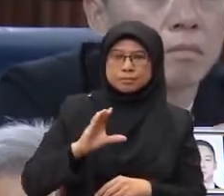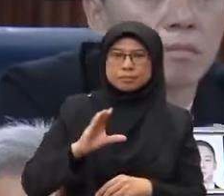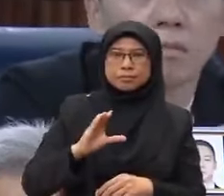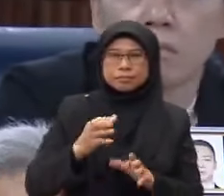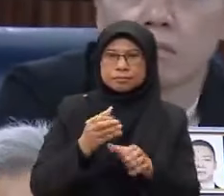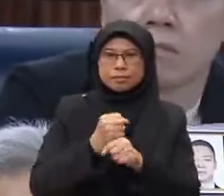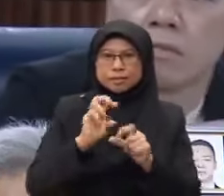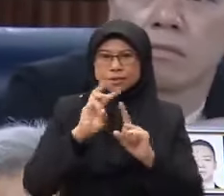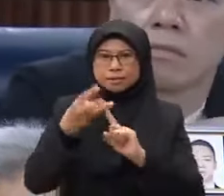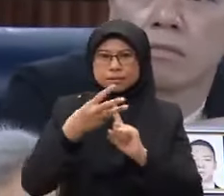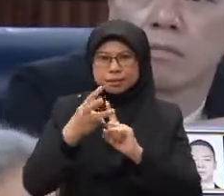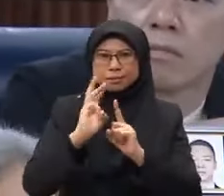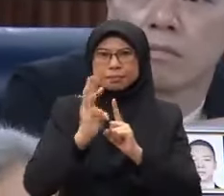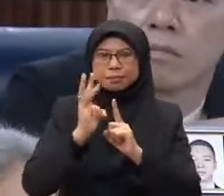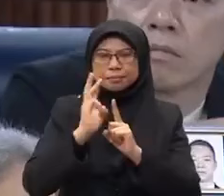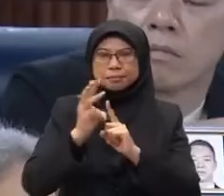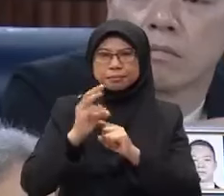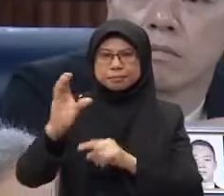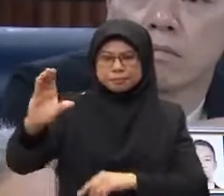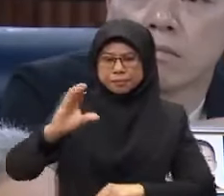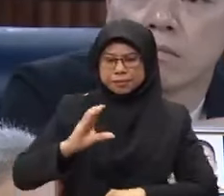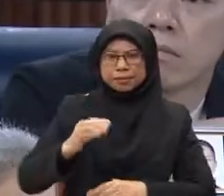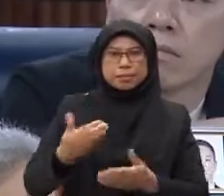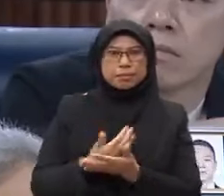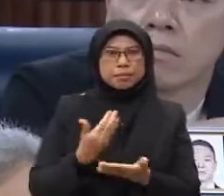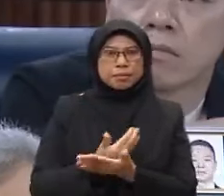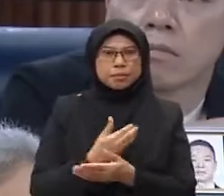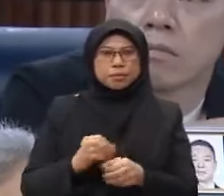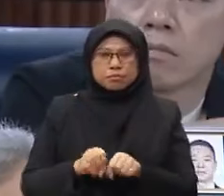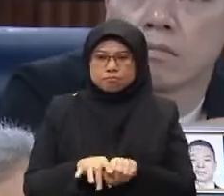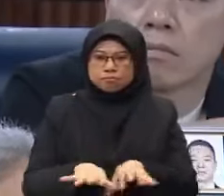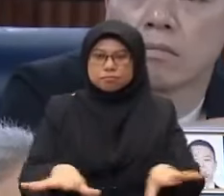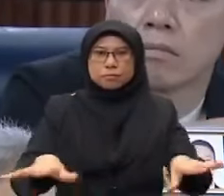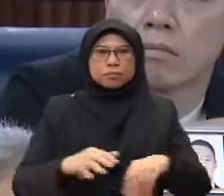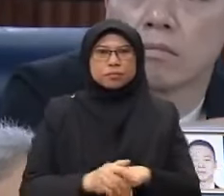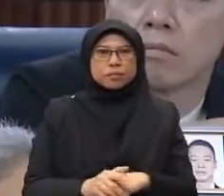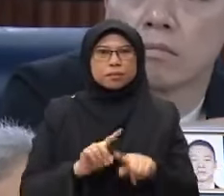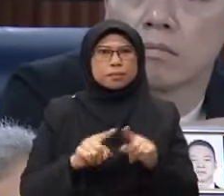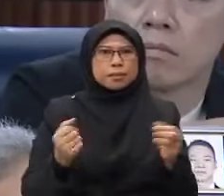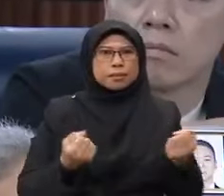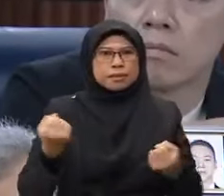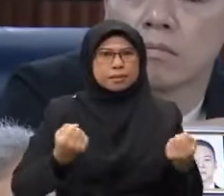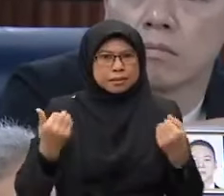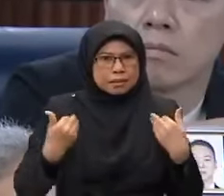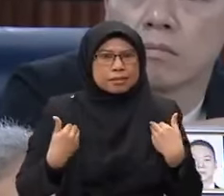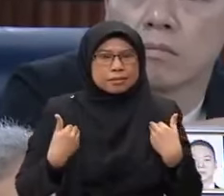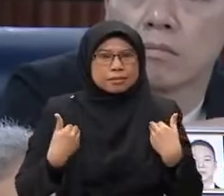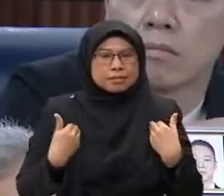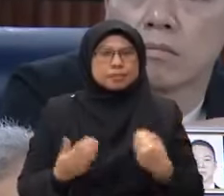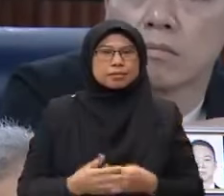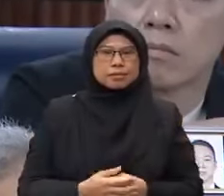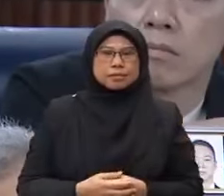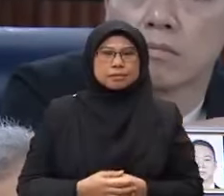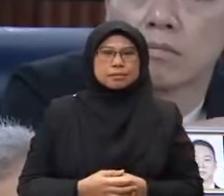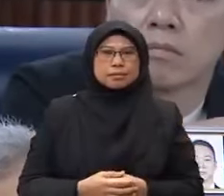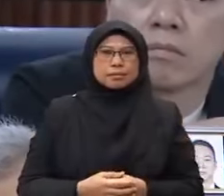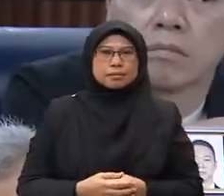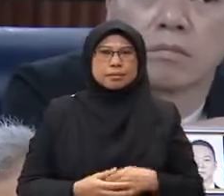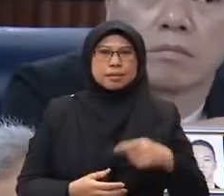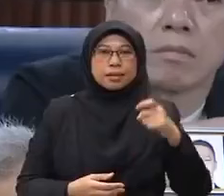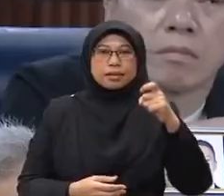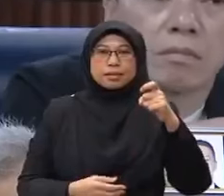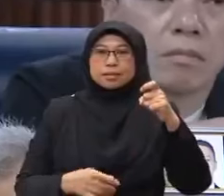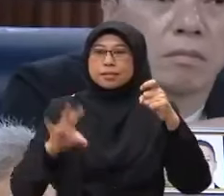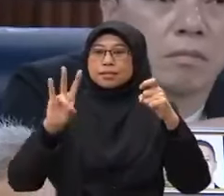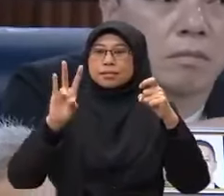daripada JKM yang viral barubaru ni kemudian dia boleh pakai kereta x 70